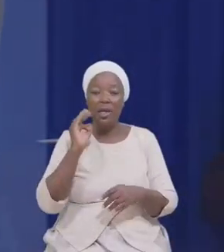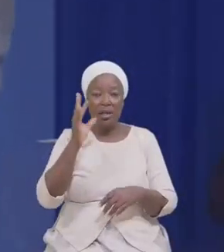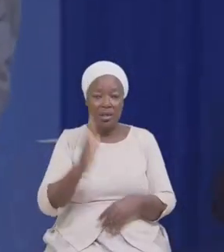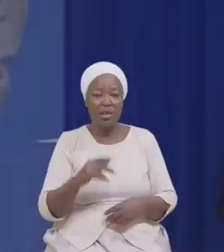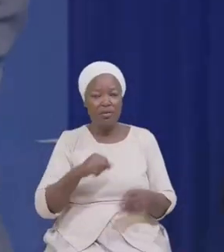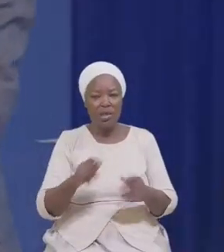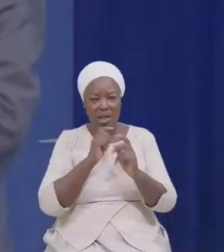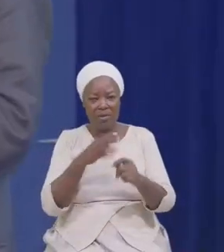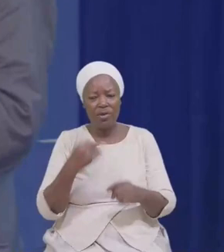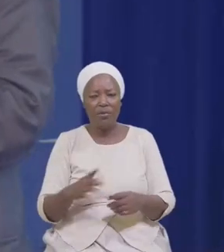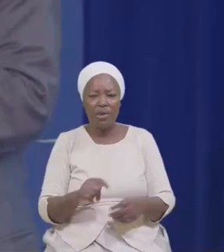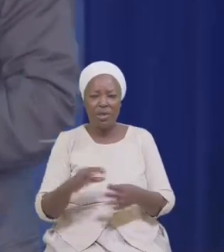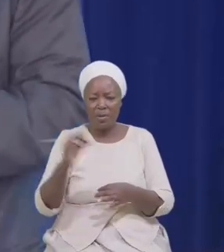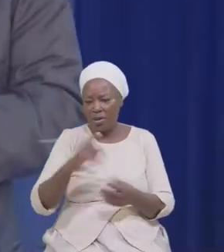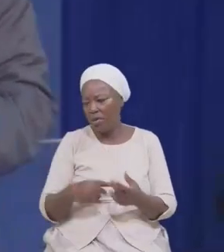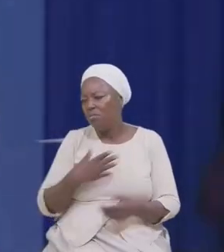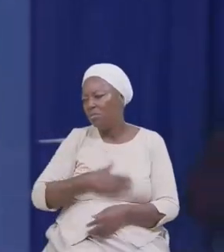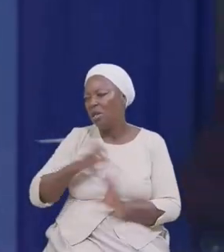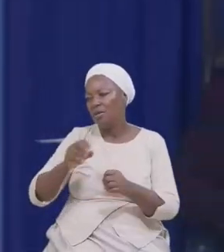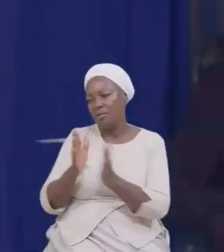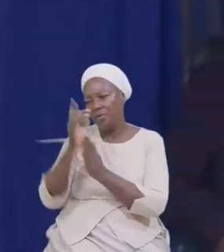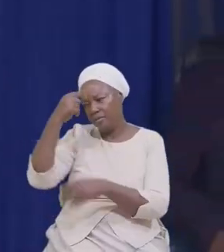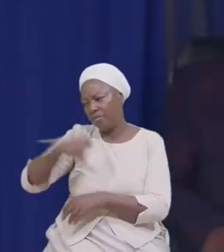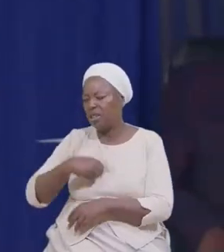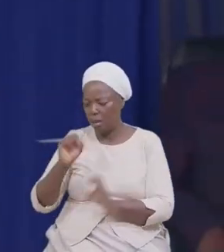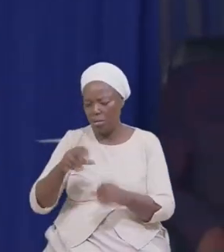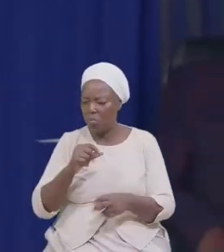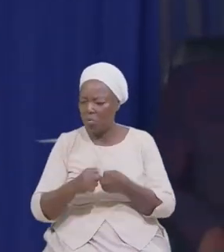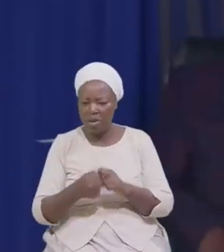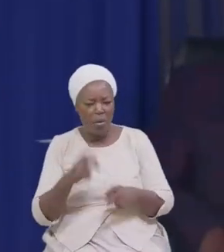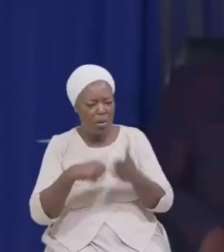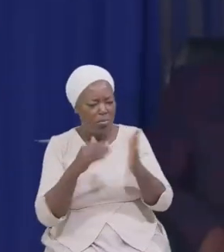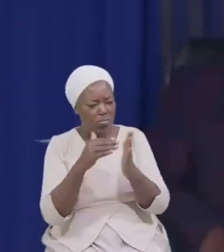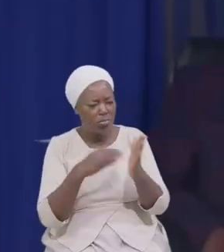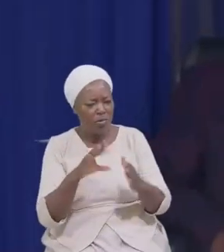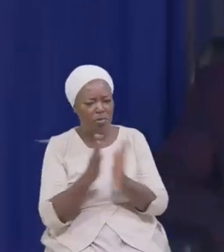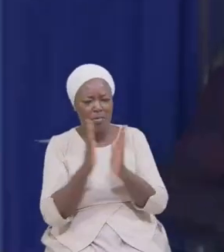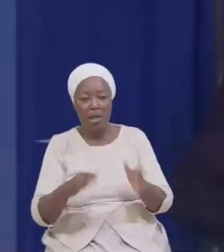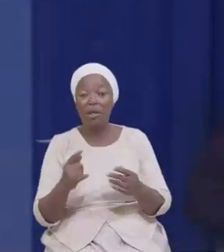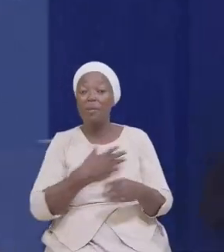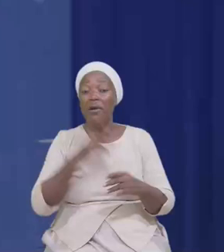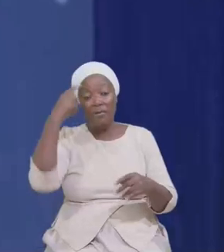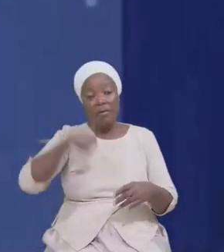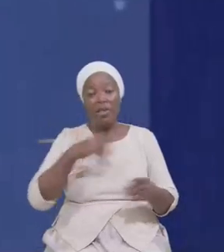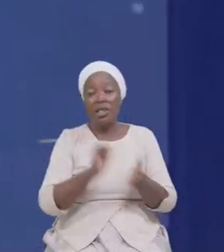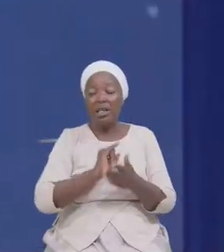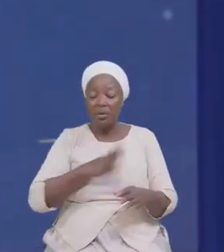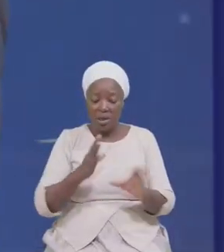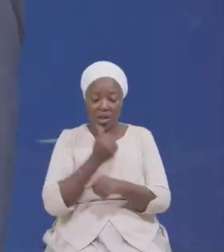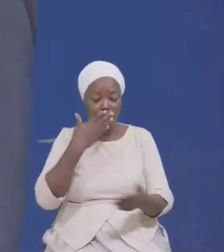que tu peux prier pour moi? J'ai dit, bien sûr, je peux prier. J'ai dit, quelle est la requête de prière? Il dit, prie pour moi pour que je trouve une bonne